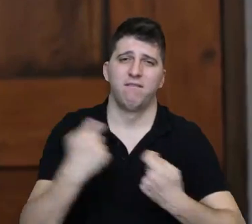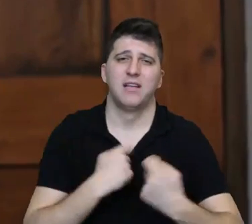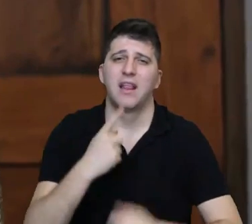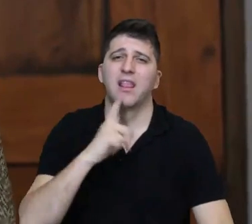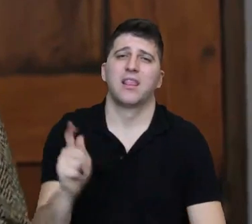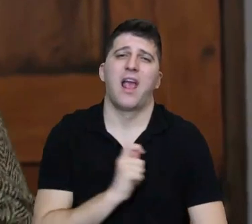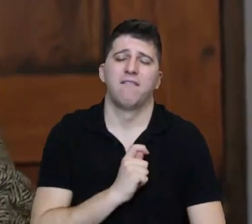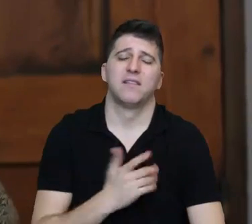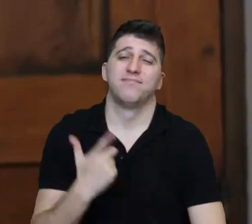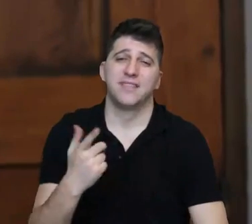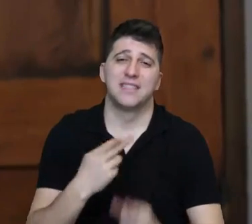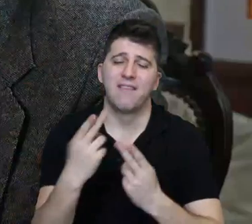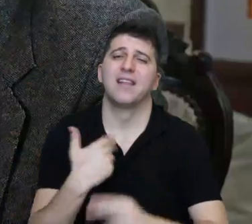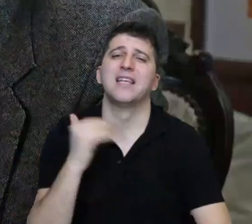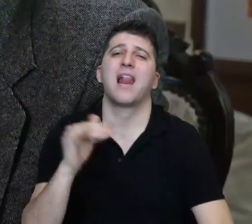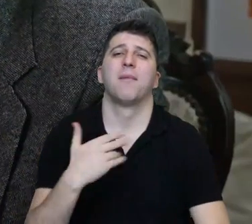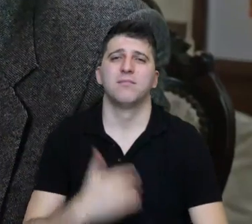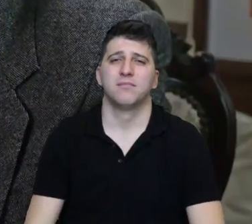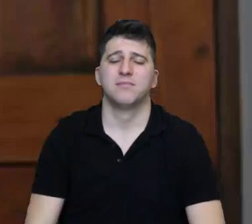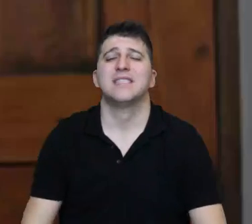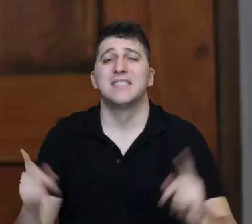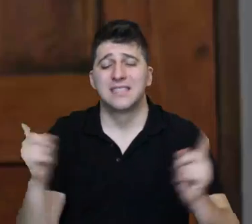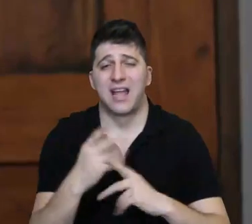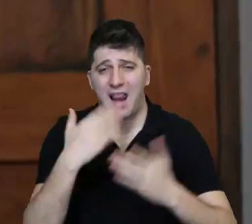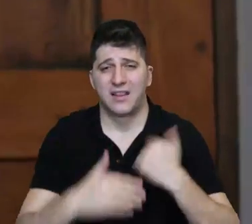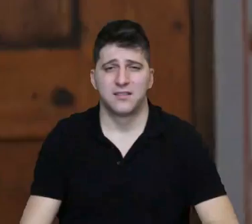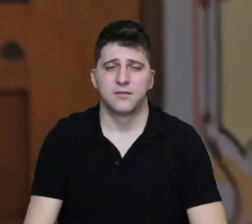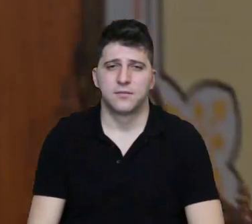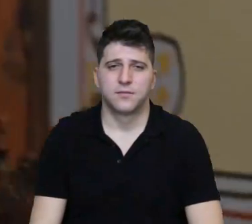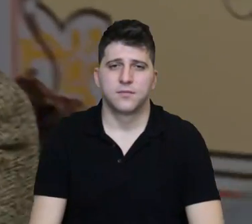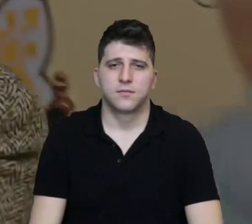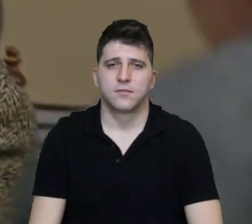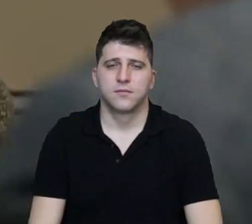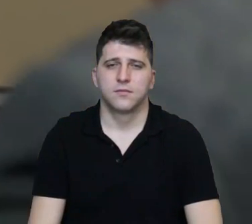de davetinize icabet edemedim. Sadede gel. Yaşar gülümseyerek oturdu.